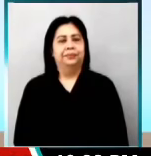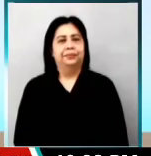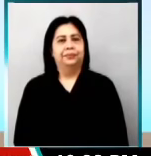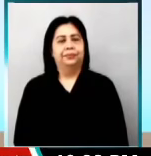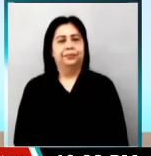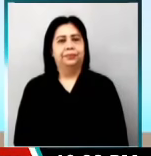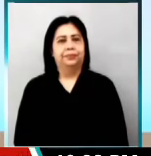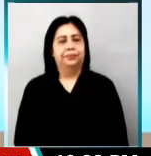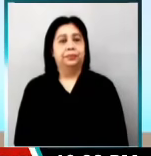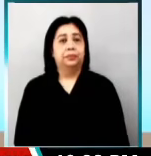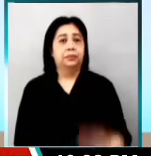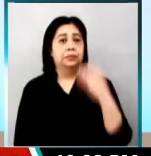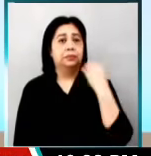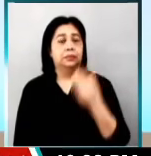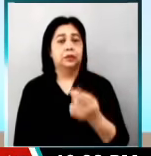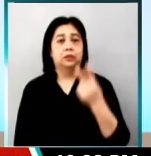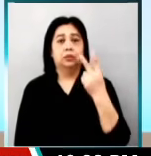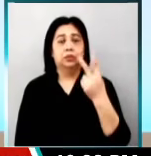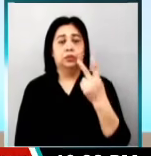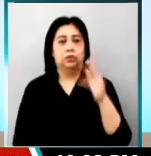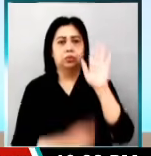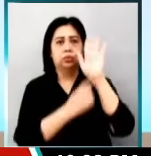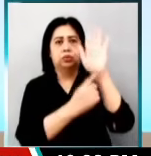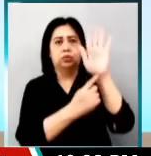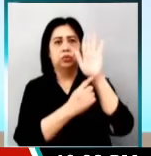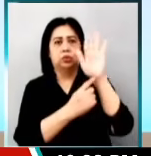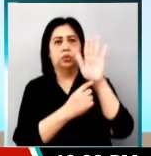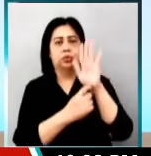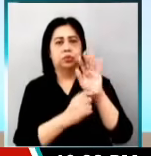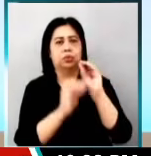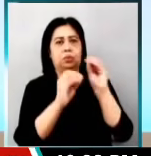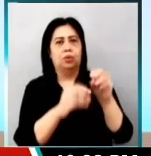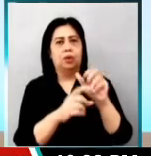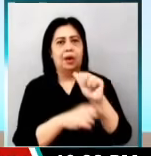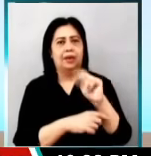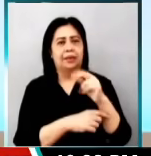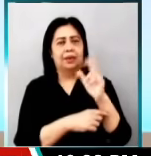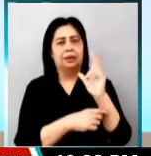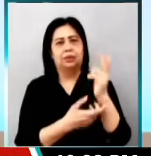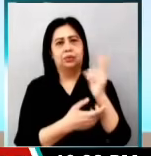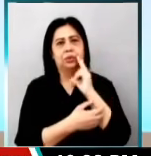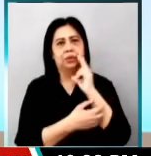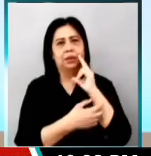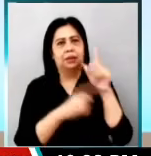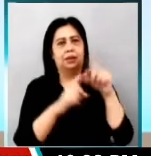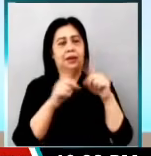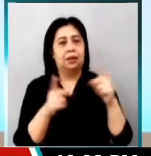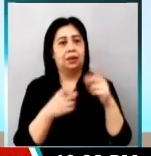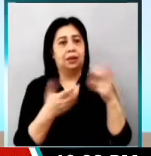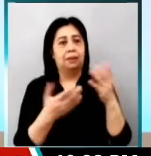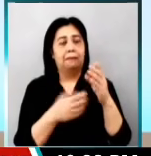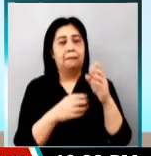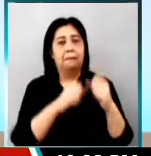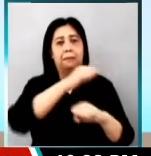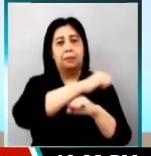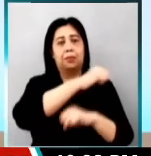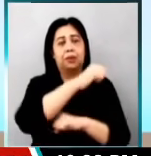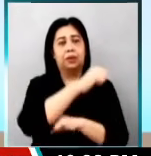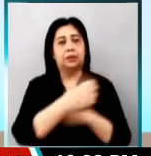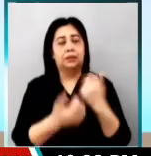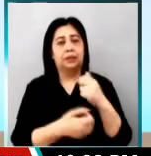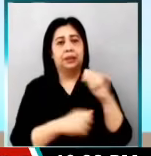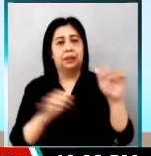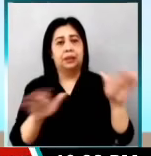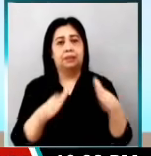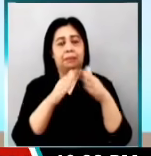Patay ang dalawang aktivistang naglalagay ng anti-Duterte marking sa Banal Bridge sa Ginubatan, Albay. Ilang oras